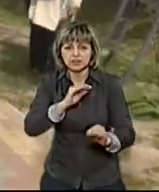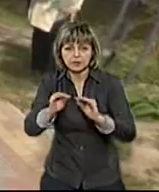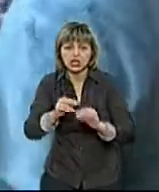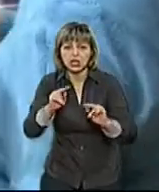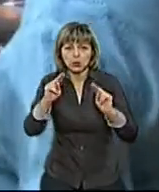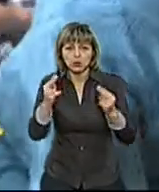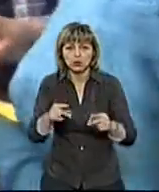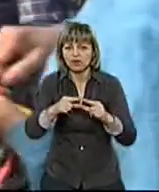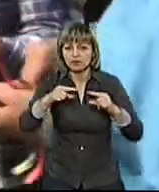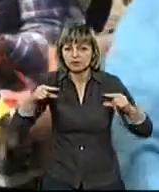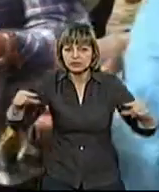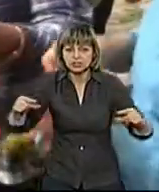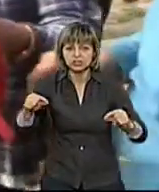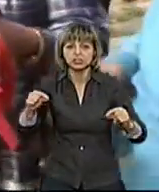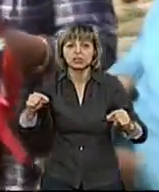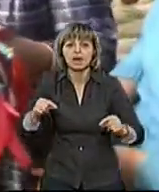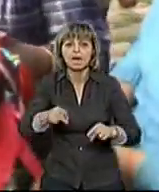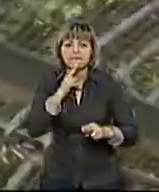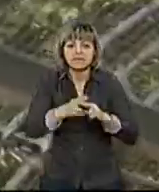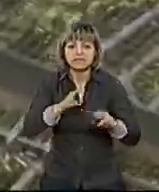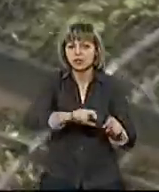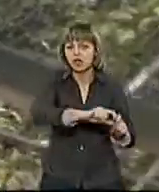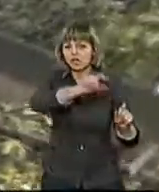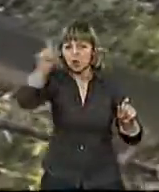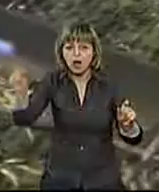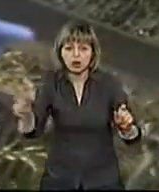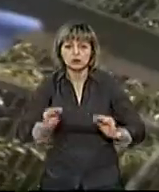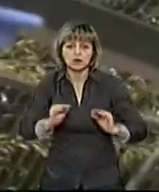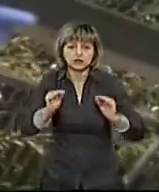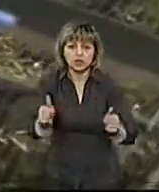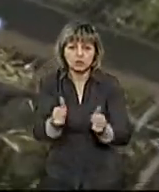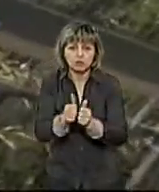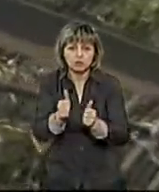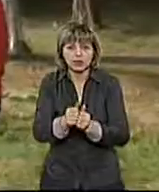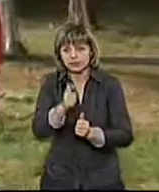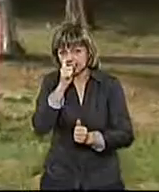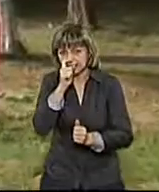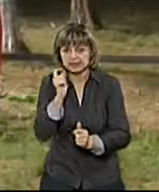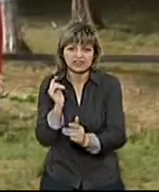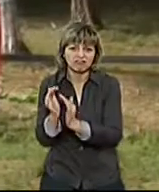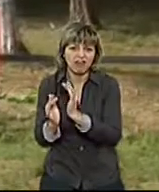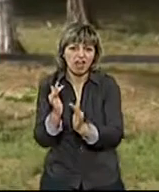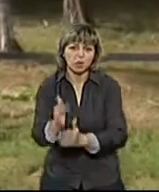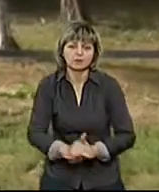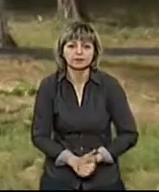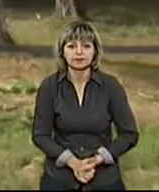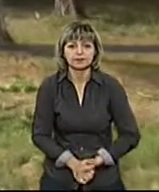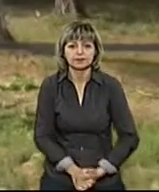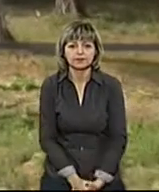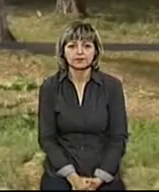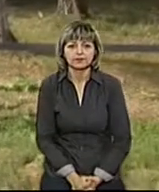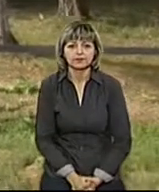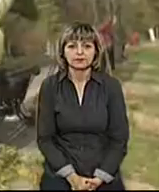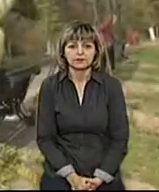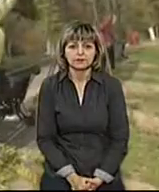кольоровими стрічками світлову металеву арку, яку напередодні встановили поряд із сквером. А що як я маленька, як я